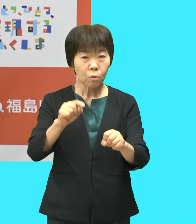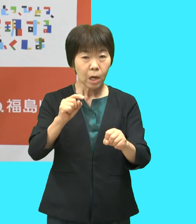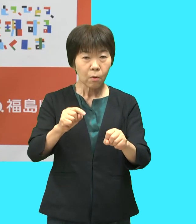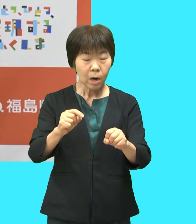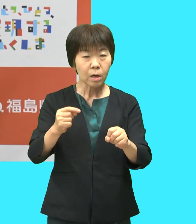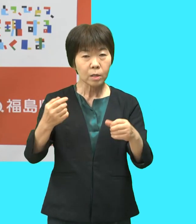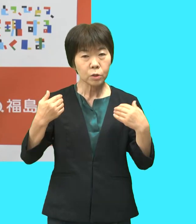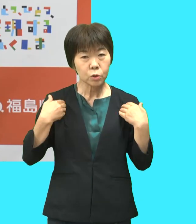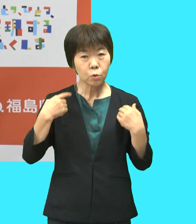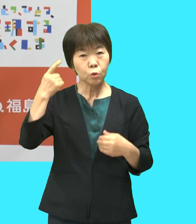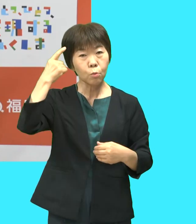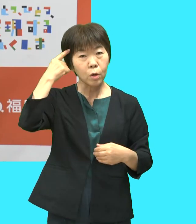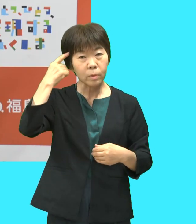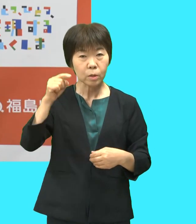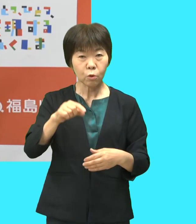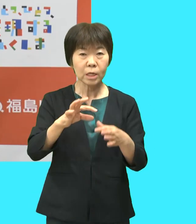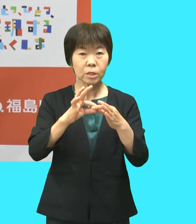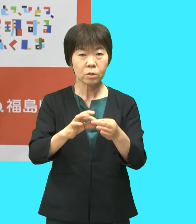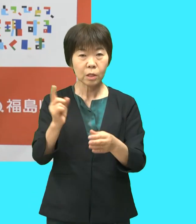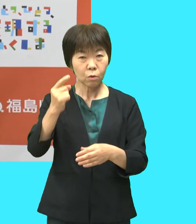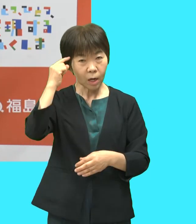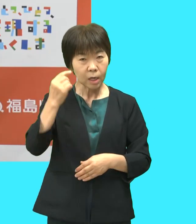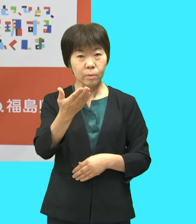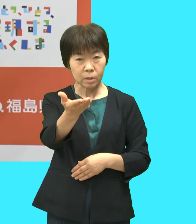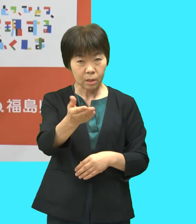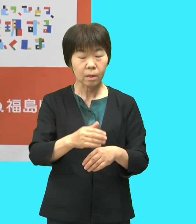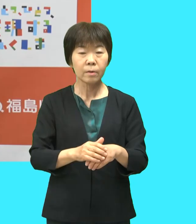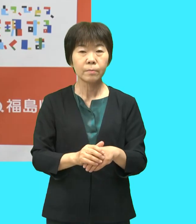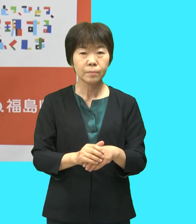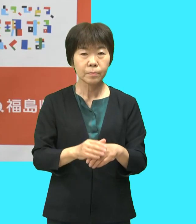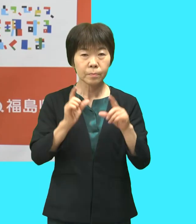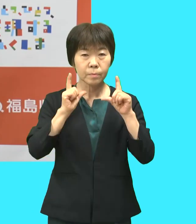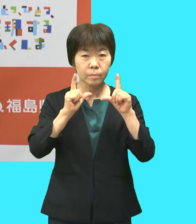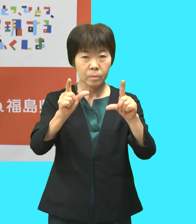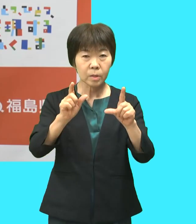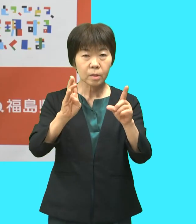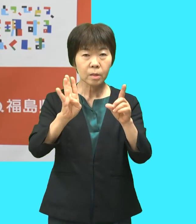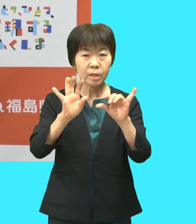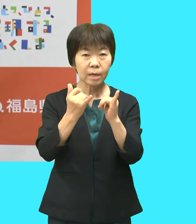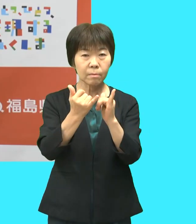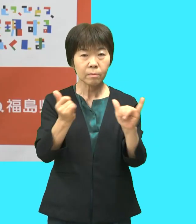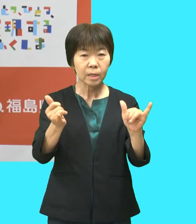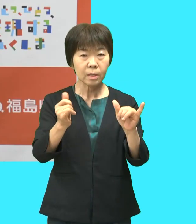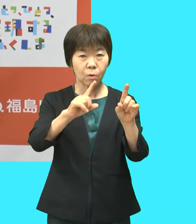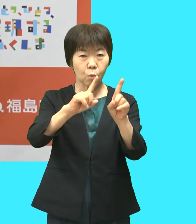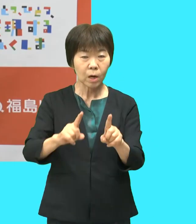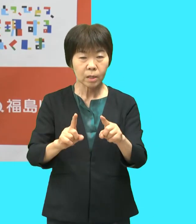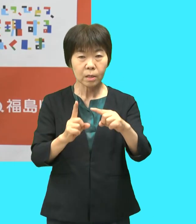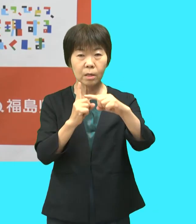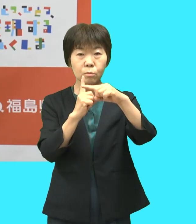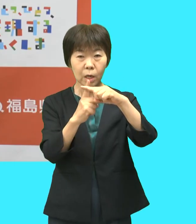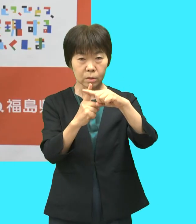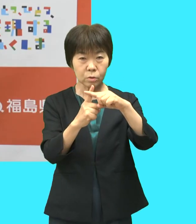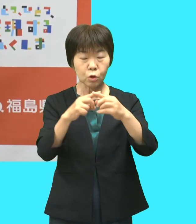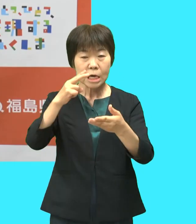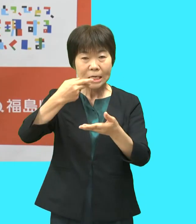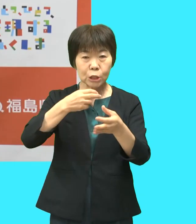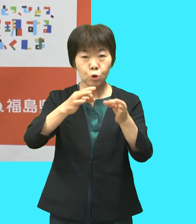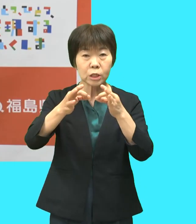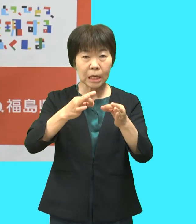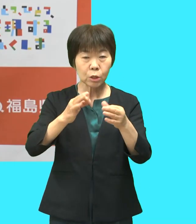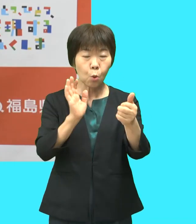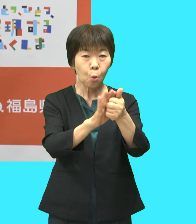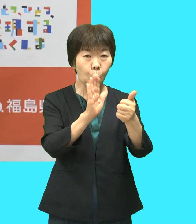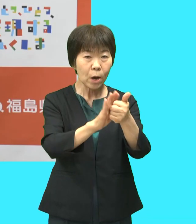ことだと思うんですけれども、その点についてどうお考えになっているか教えてください。 県民割プラス、あるいは飲食店の応援事業など